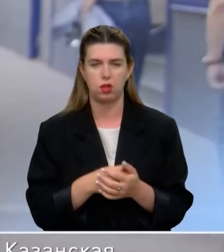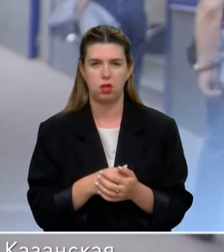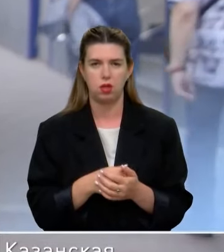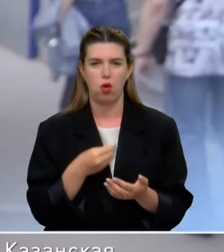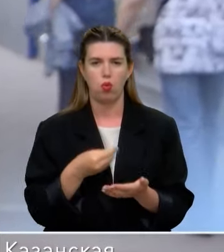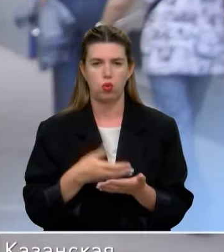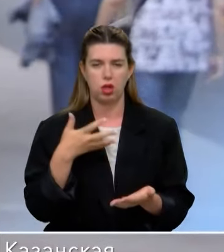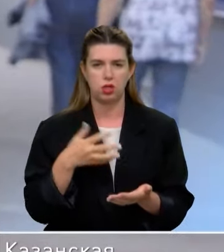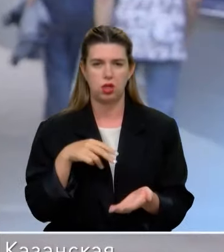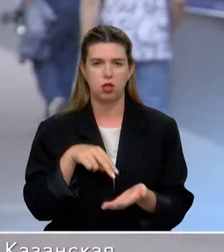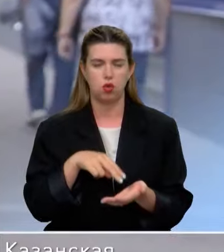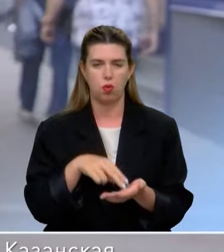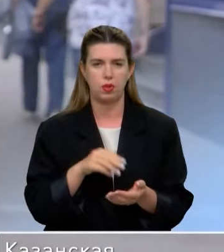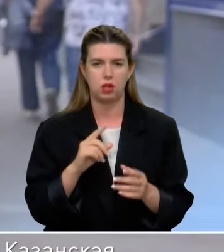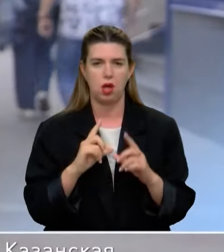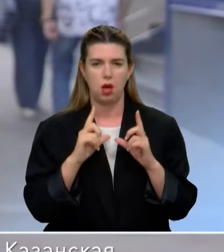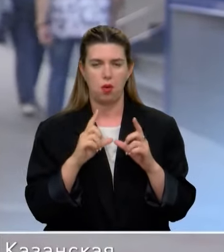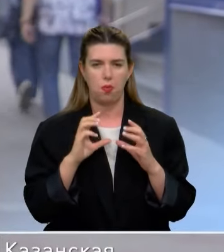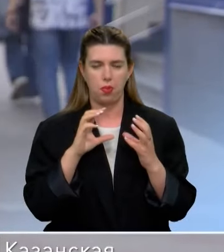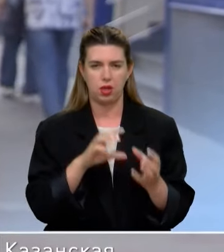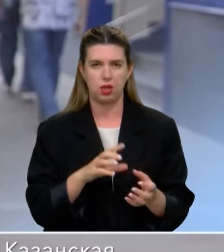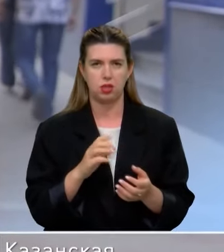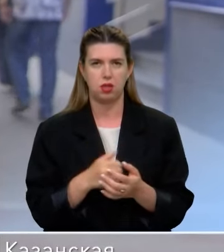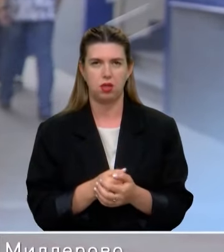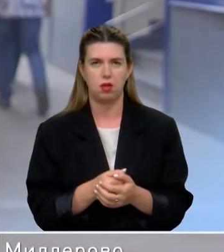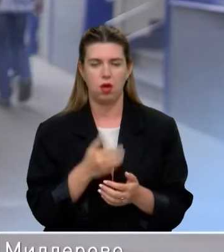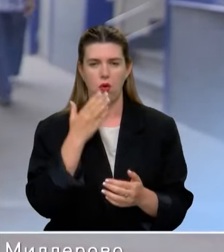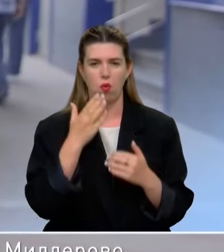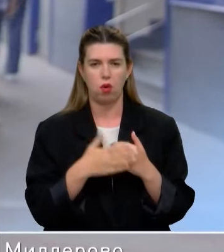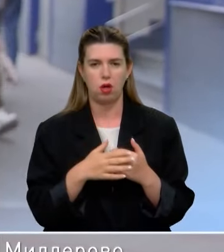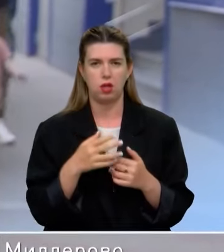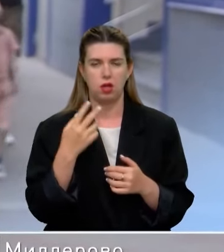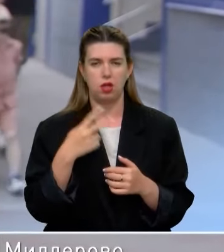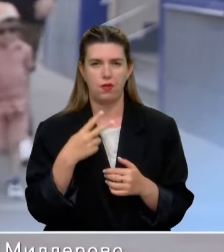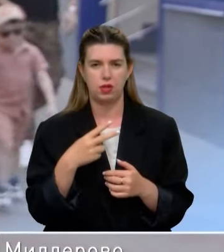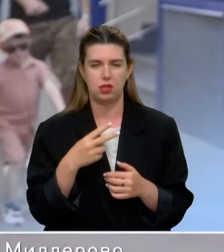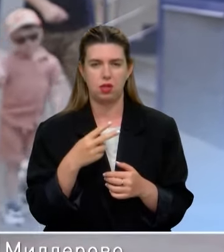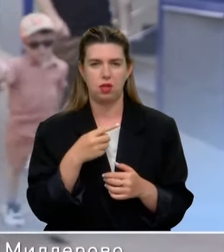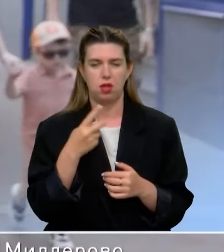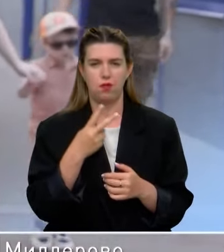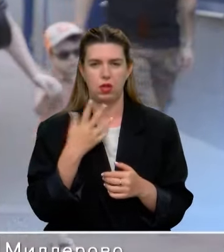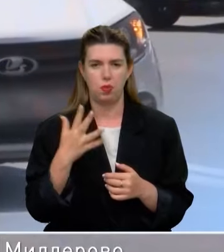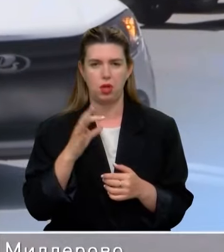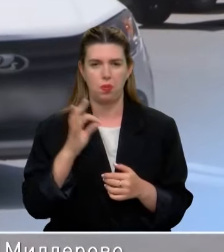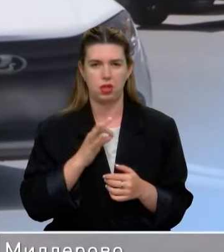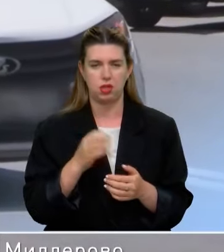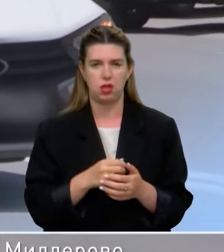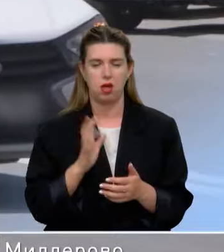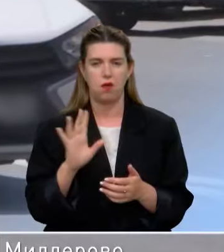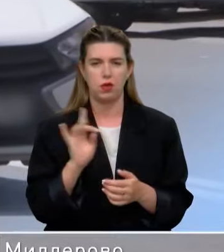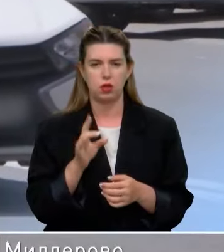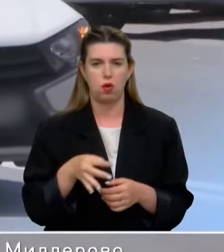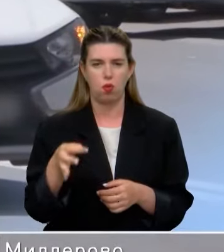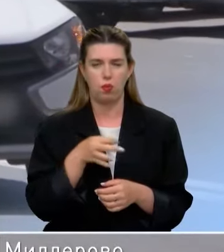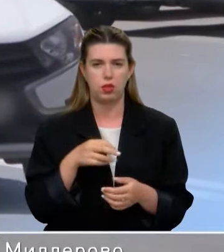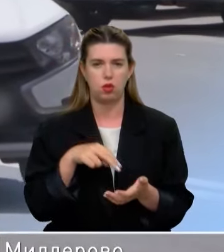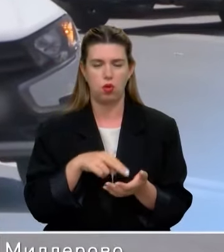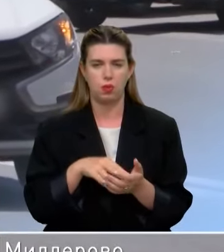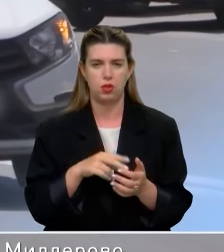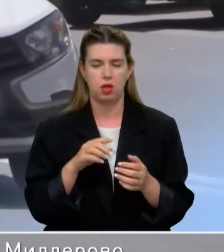удорожание стоимости проезда составило около 25% в Ростовской области